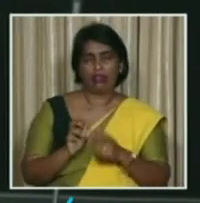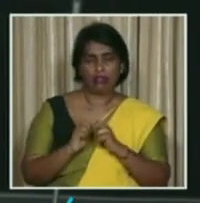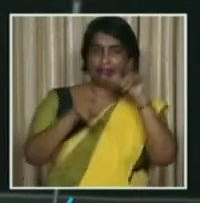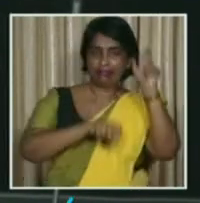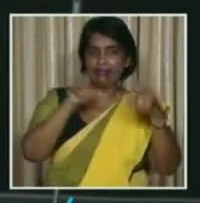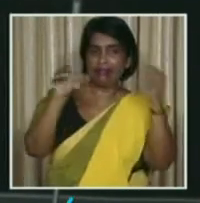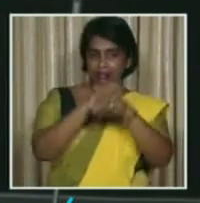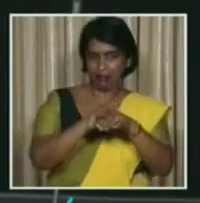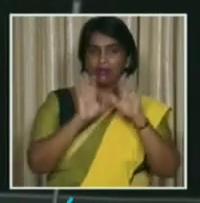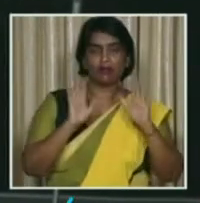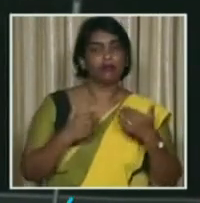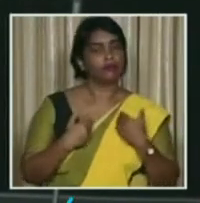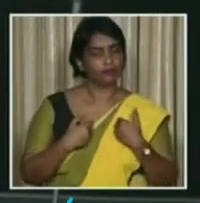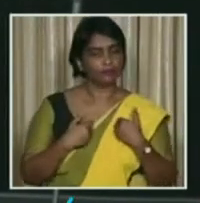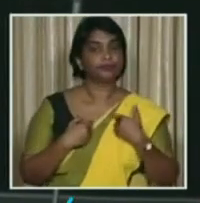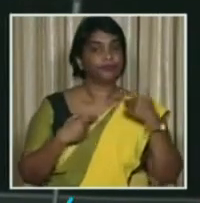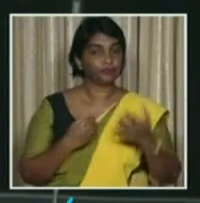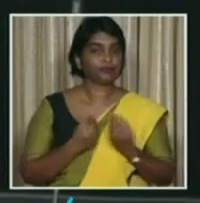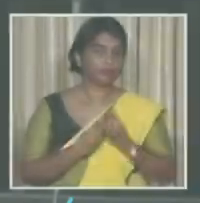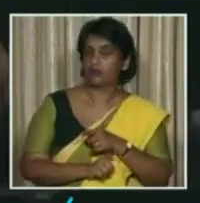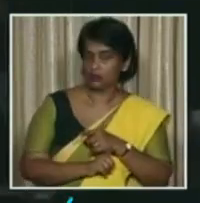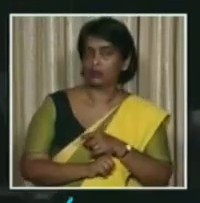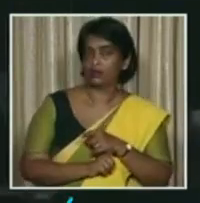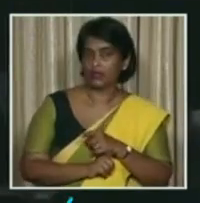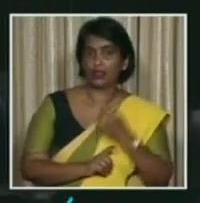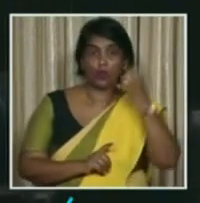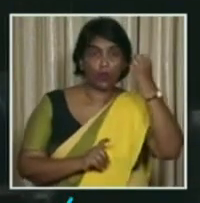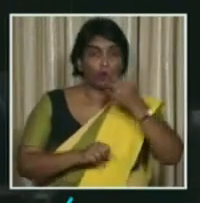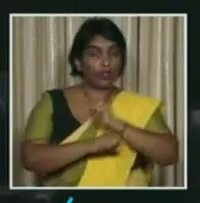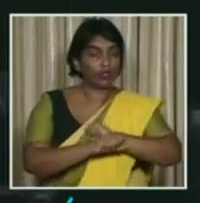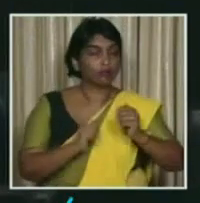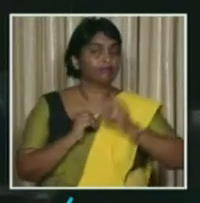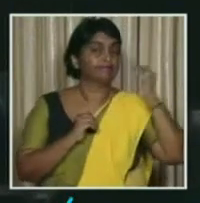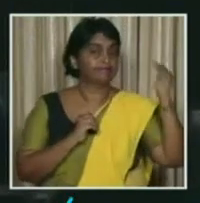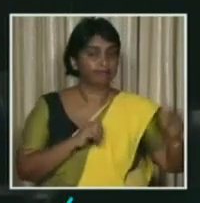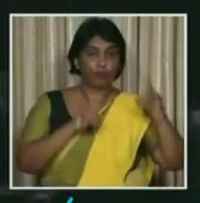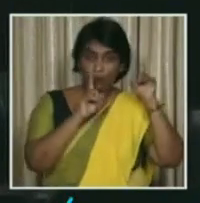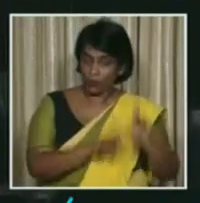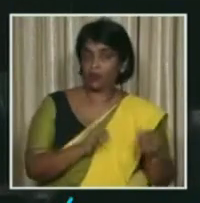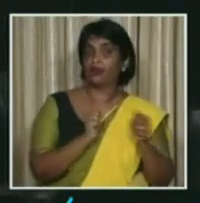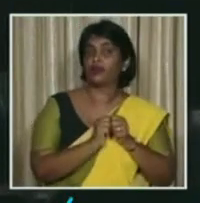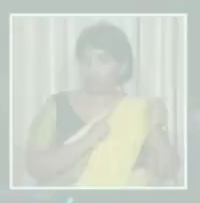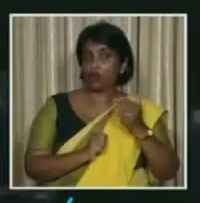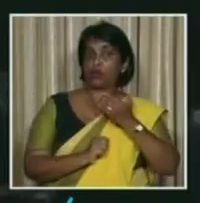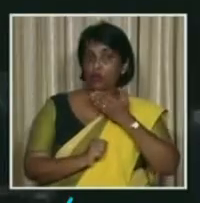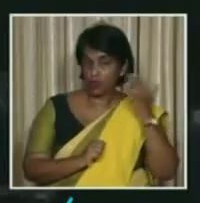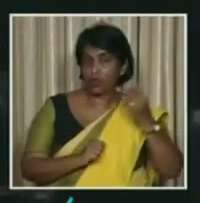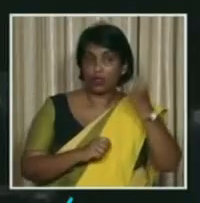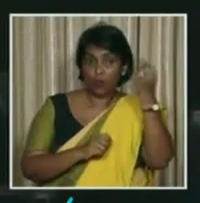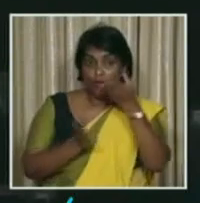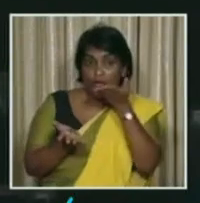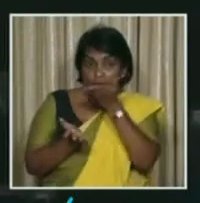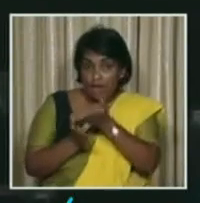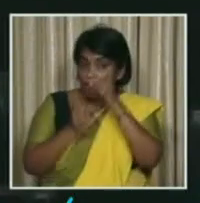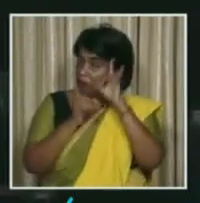ඒක පිළිගන්නවා. ඉතින් අපිත් ඉන්නේ මේක දෙන්න ඕනි කියන තැන. දින නියමයක් නැතුව කල් දෙමීමේදී මෙන්න මේ ආකාරයෙන් කටයුතු කරන්න පුළුවන්. දින නියමයක් තිබුණොත්